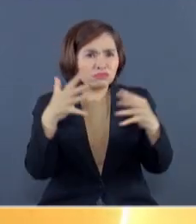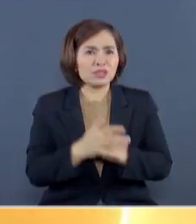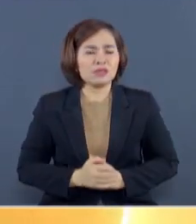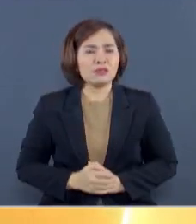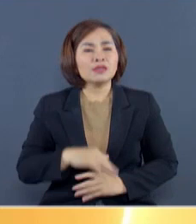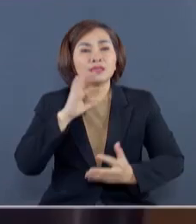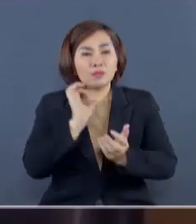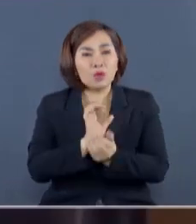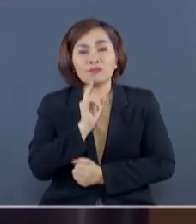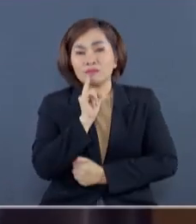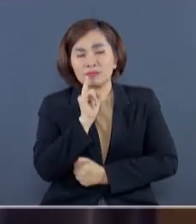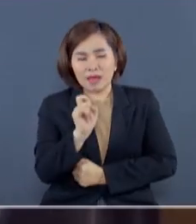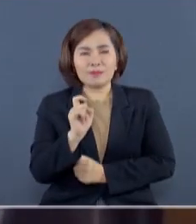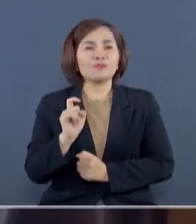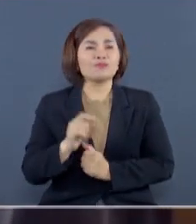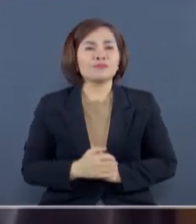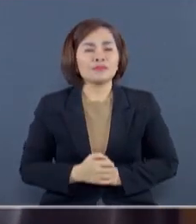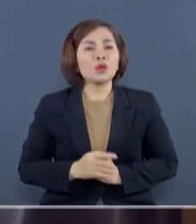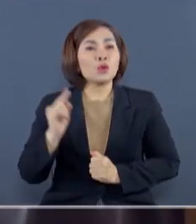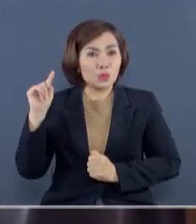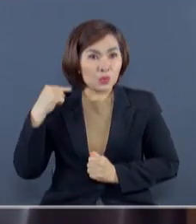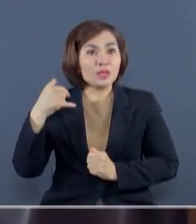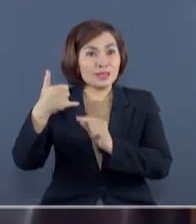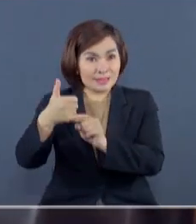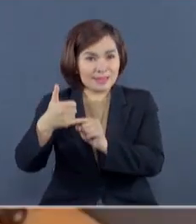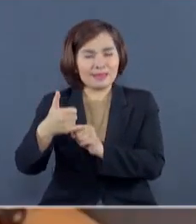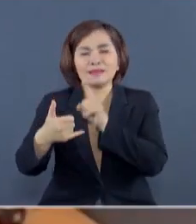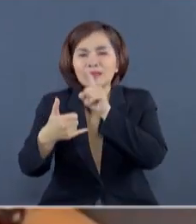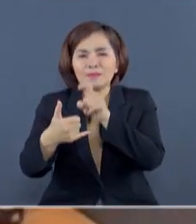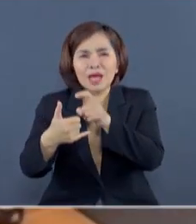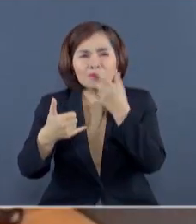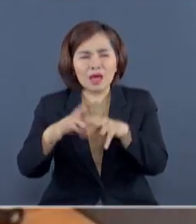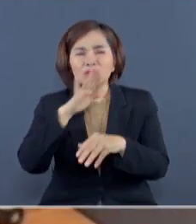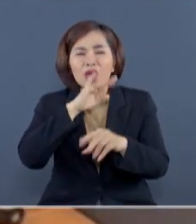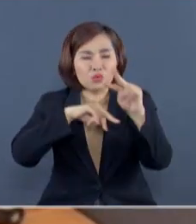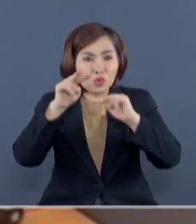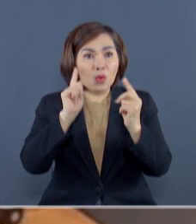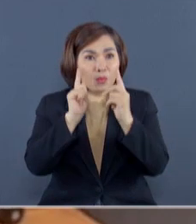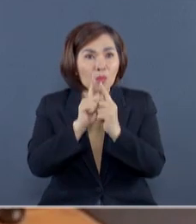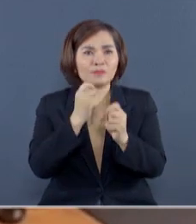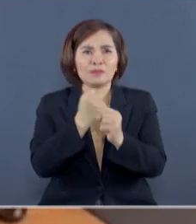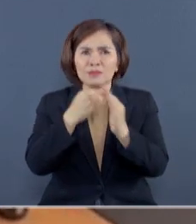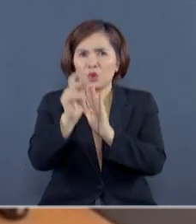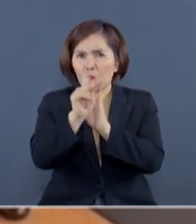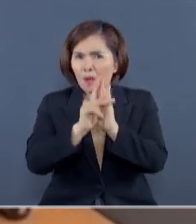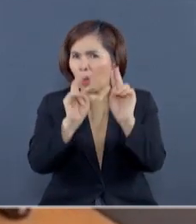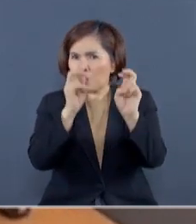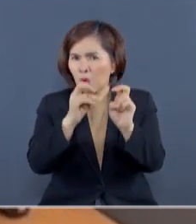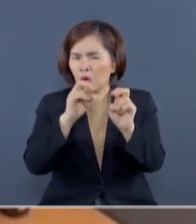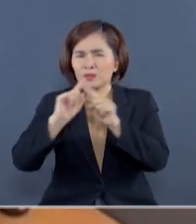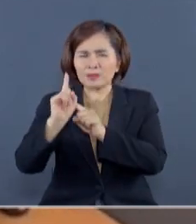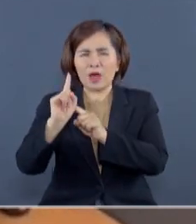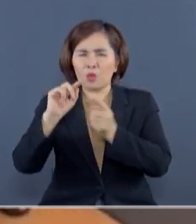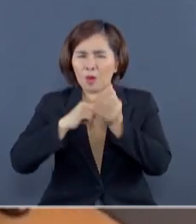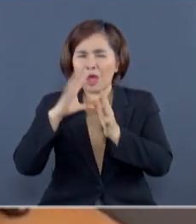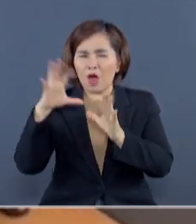อบปากคำผู้ถูกกล่าวหาแล้วพบว่าคือถ้าไปเข้าข่ายความผิดข้อหาใดก็ตามจะดำเนินคดี